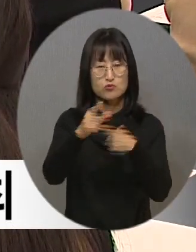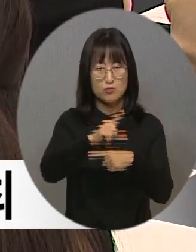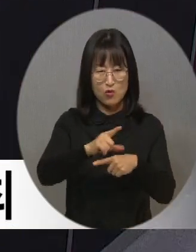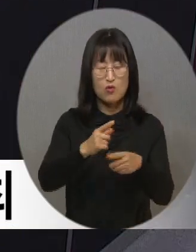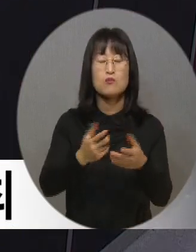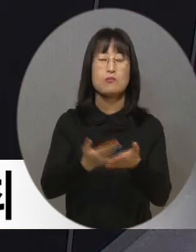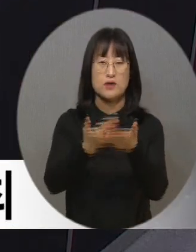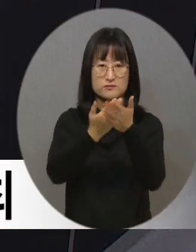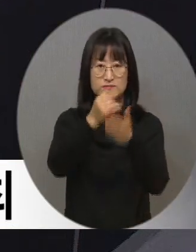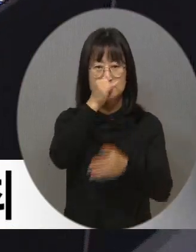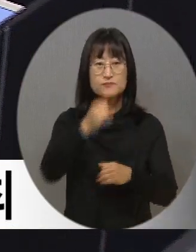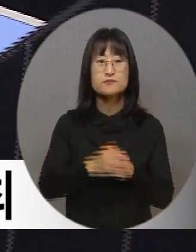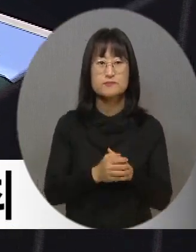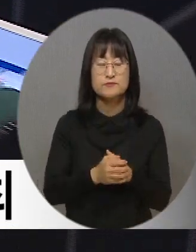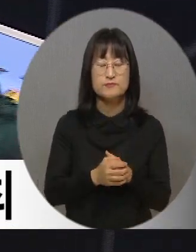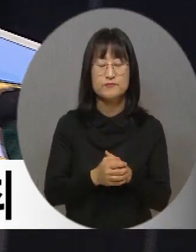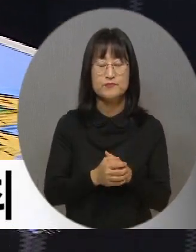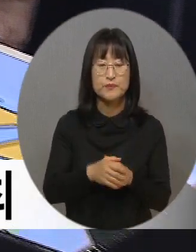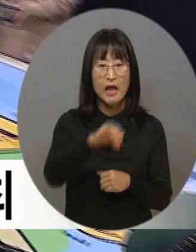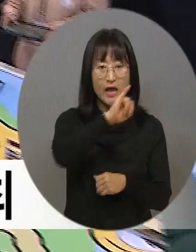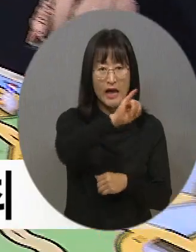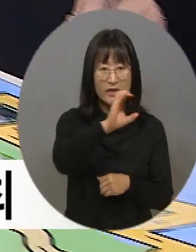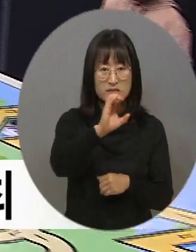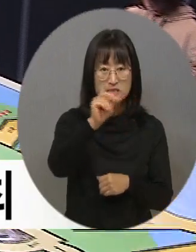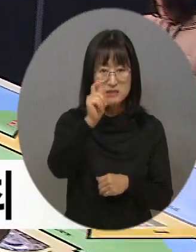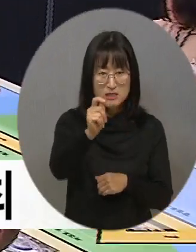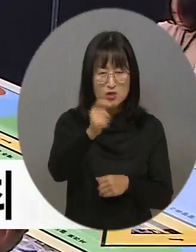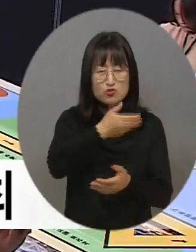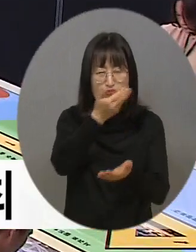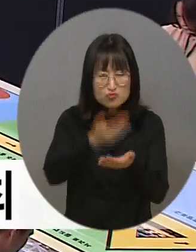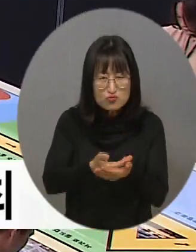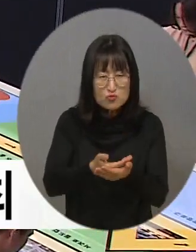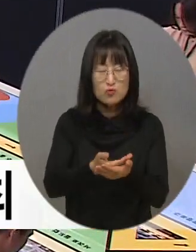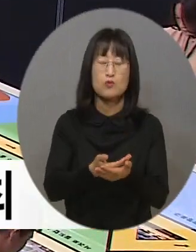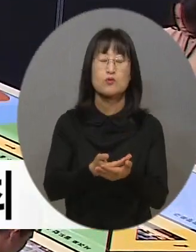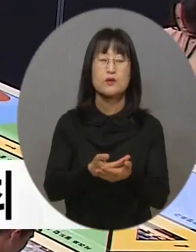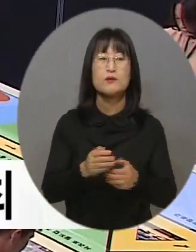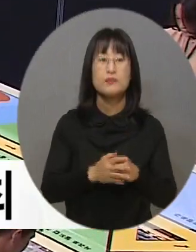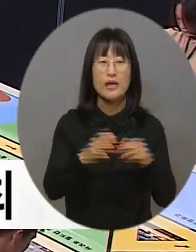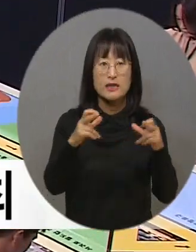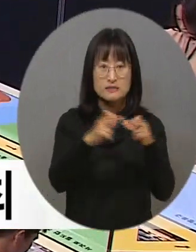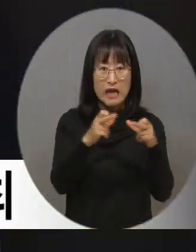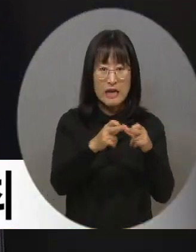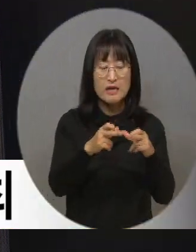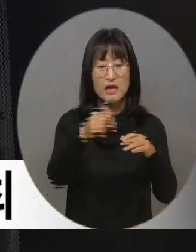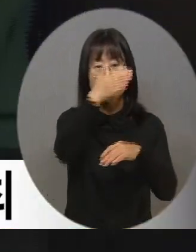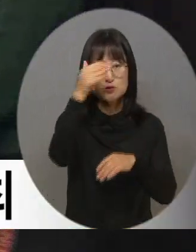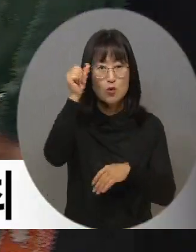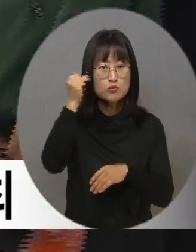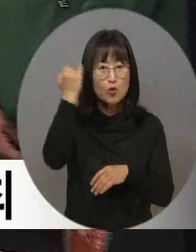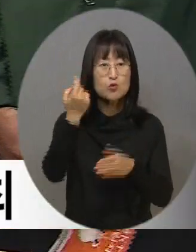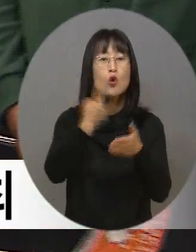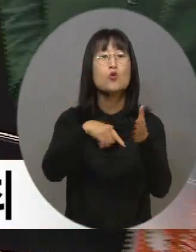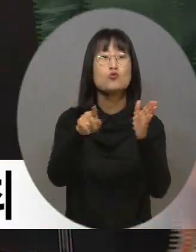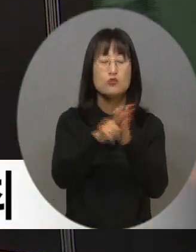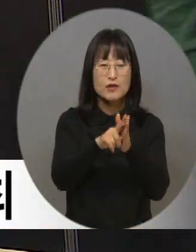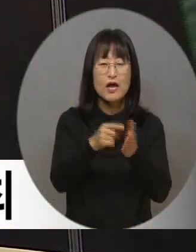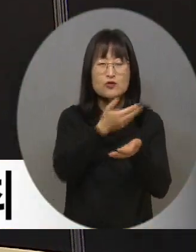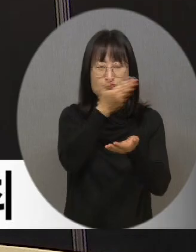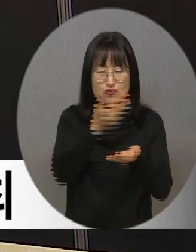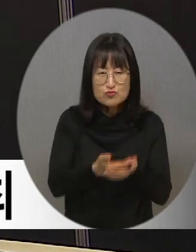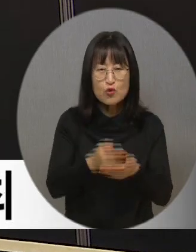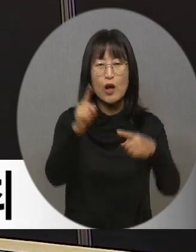있습니다. 이처럼 ICT의 중요성이 강조되는 가운데 장애 청소년을 위한 뜻깊은 자리가